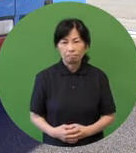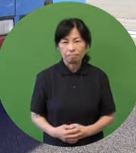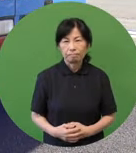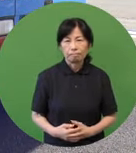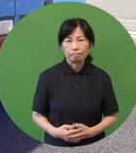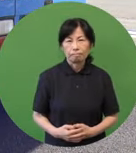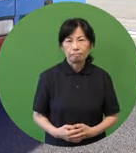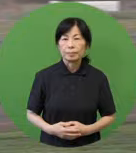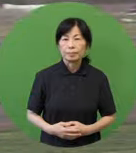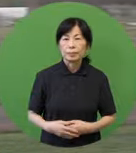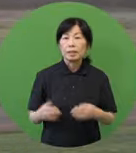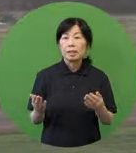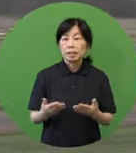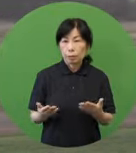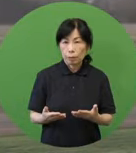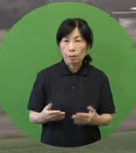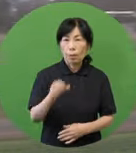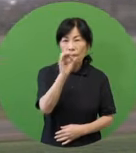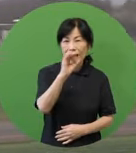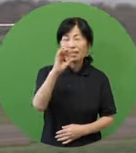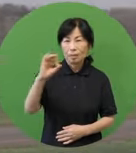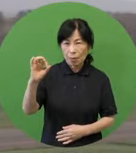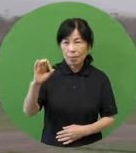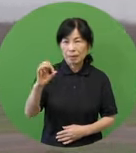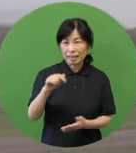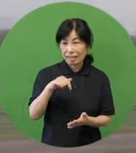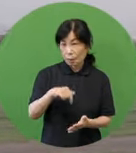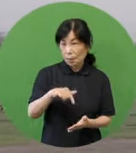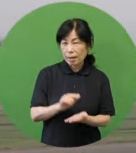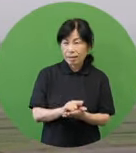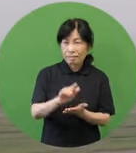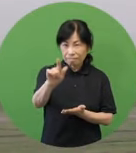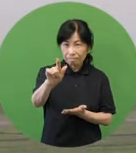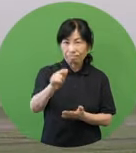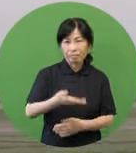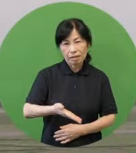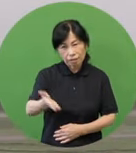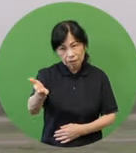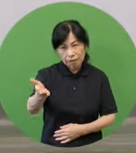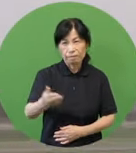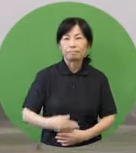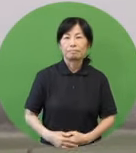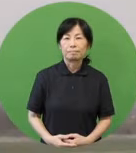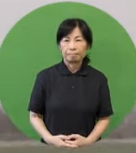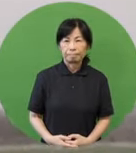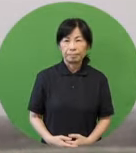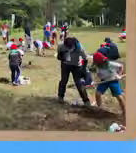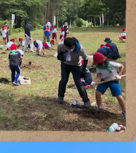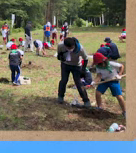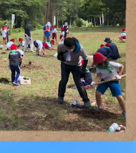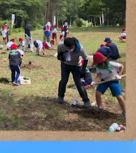されています。ビジネスや観光に岩手花巻空港から出かけましょう。